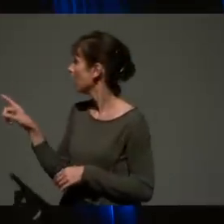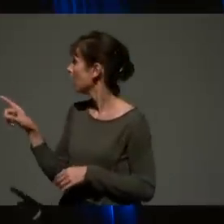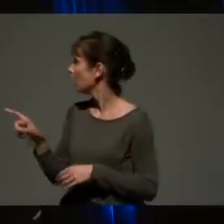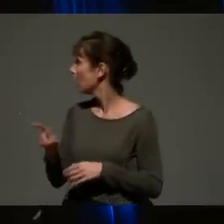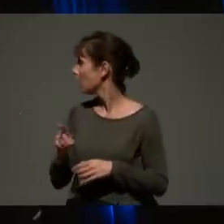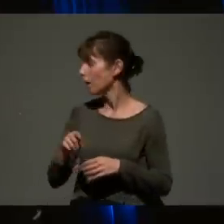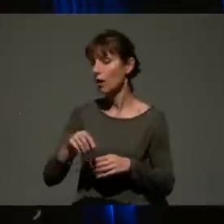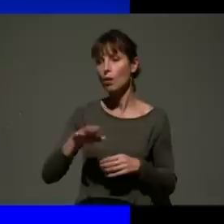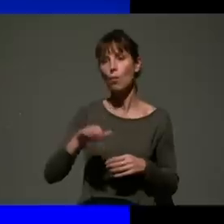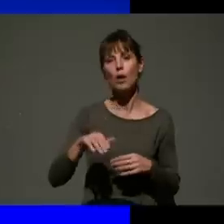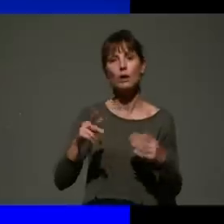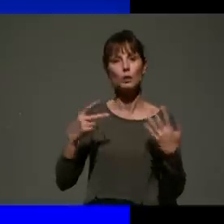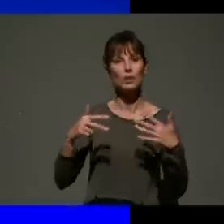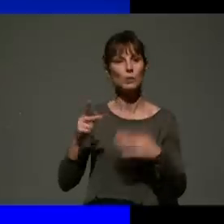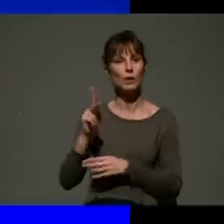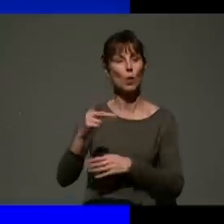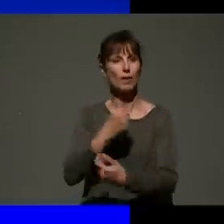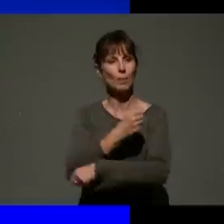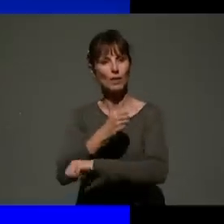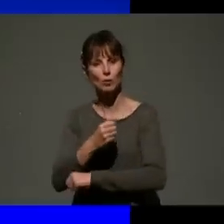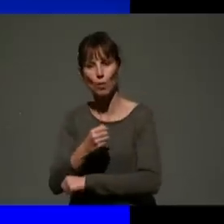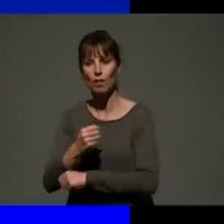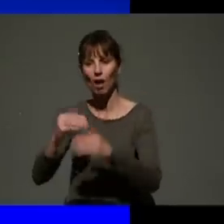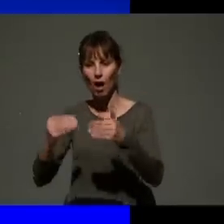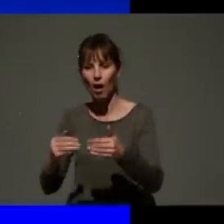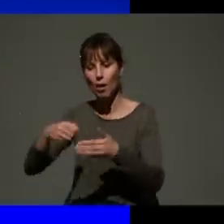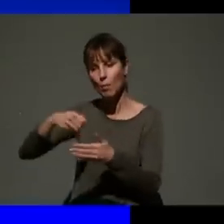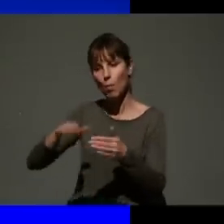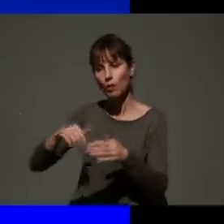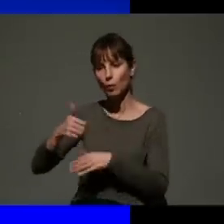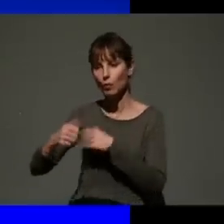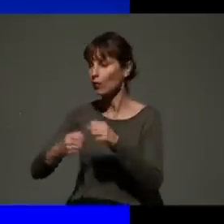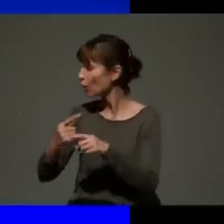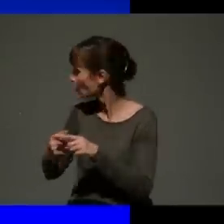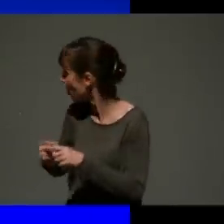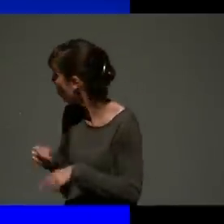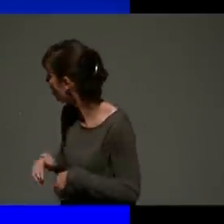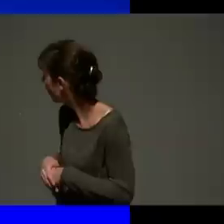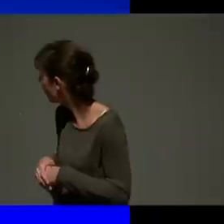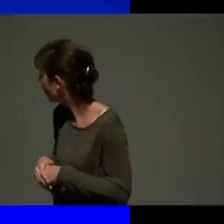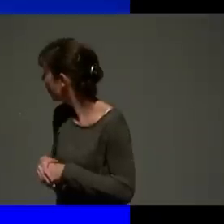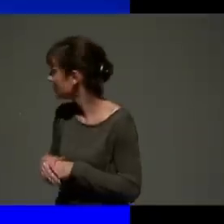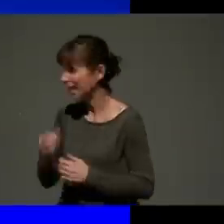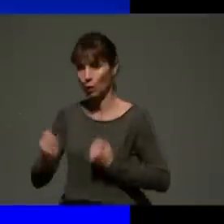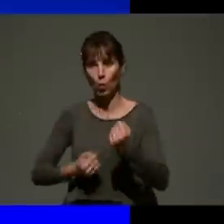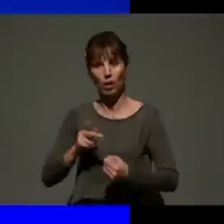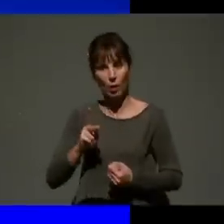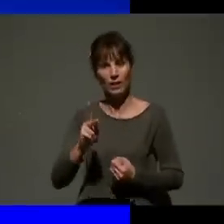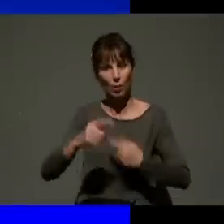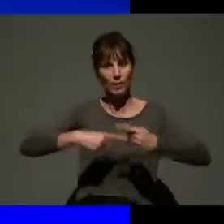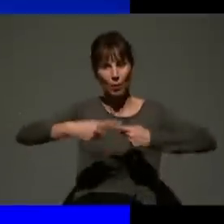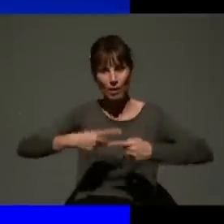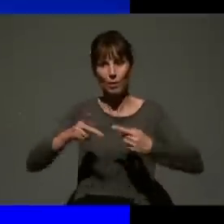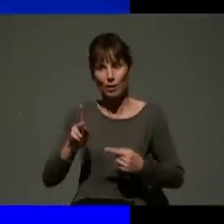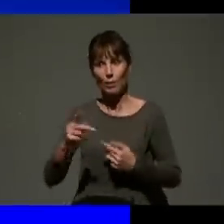au moins une fois. Et ceux qui couraient plus de 70 km par semaine, il y en a quand même près de 55%. Alors vous allez me dire, mais là, ça ne marche